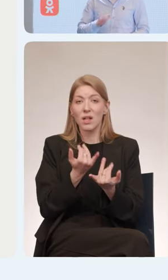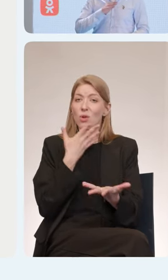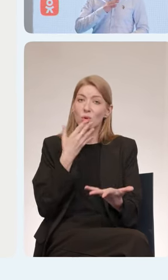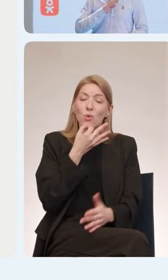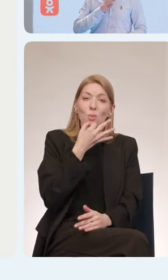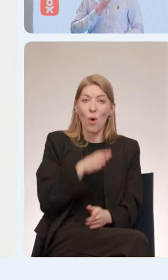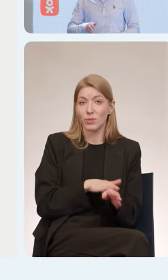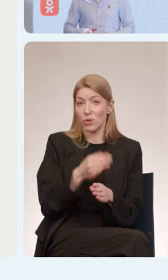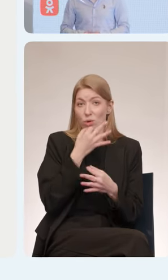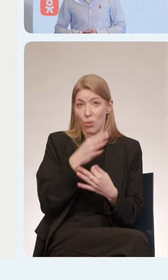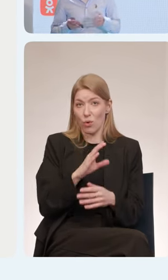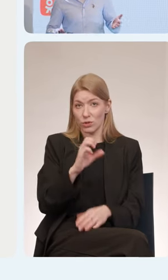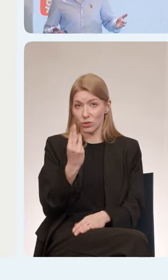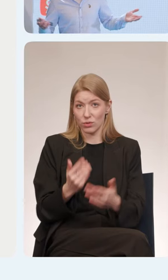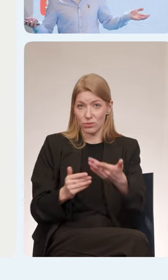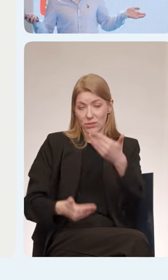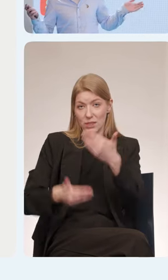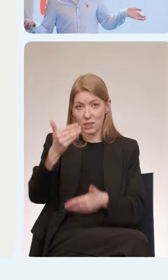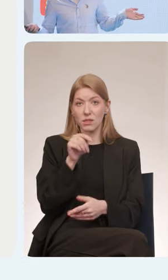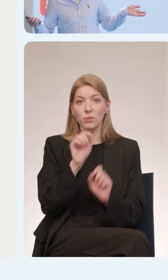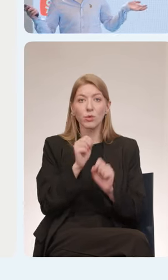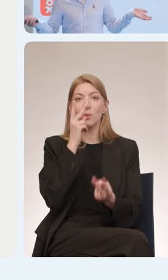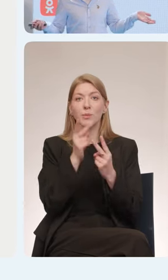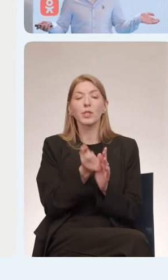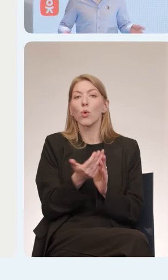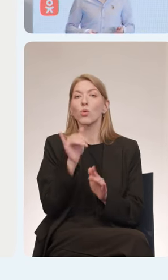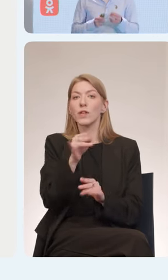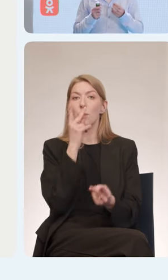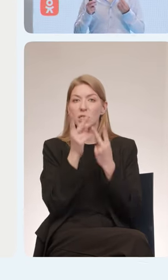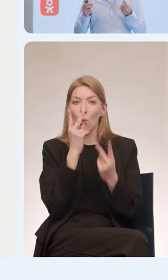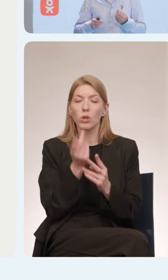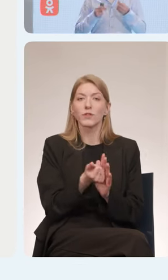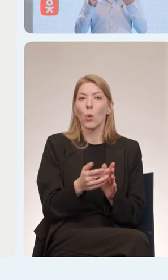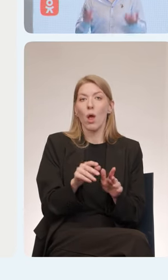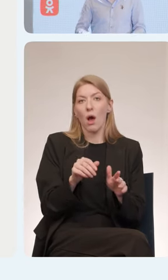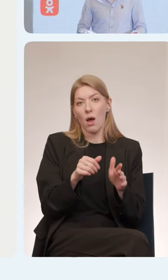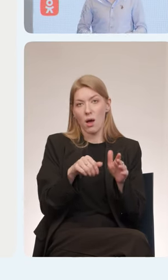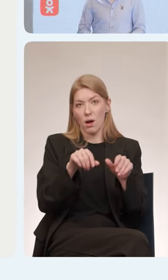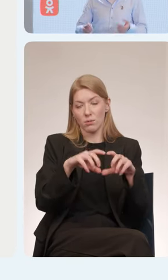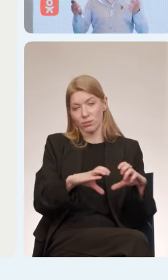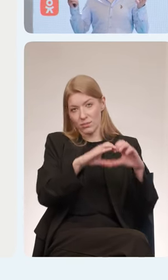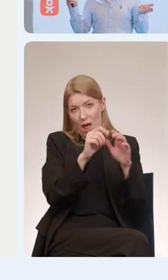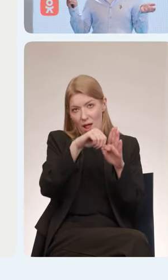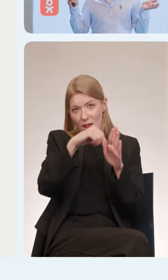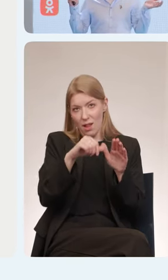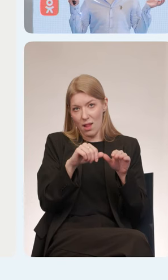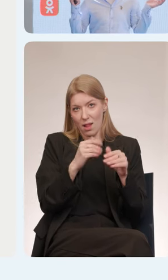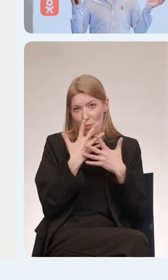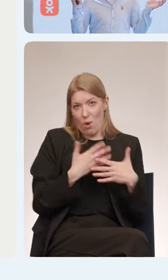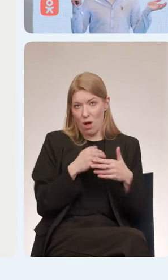платформе, и там можно посмотреть не только, сколько у вас просмотров или лайков, там можно посмотреть, сегментировать аудиторию, там